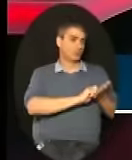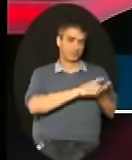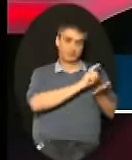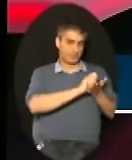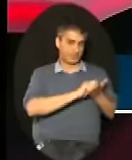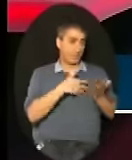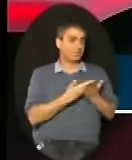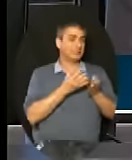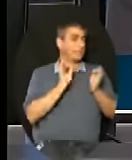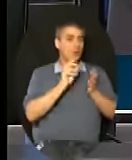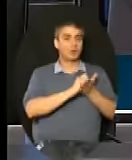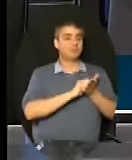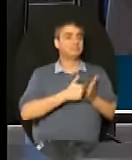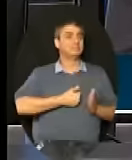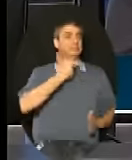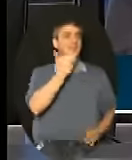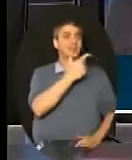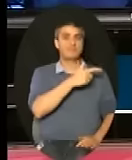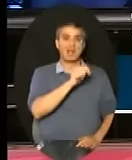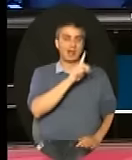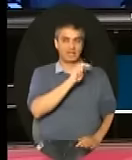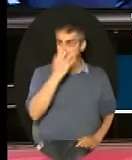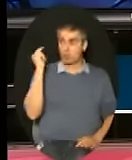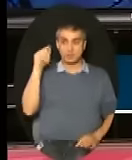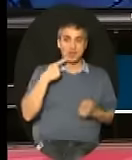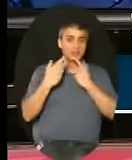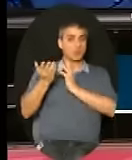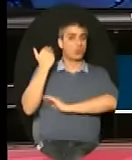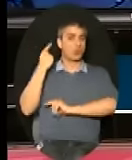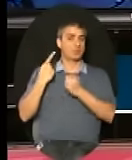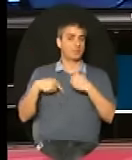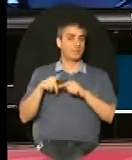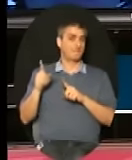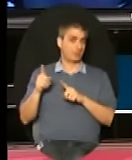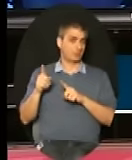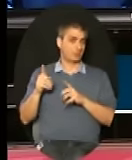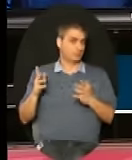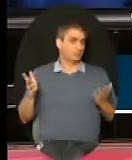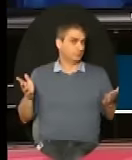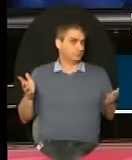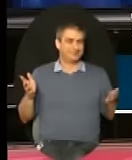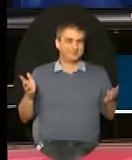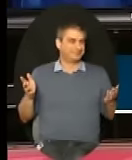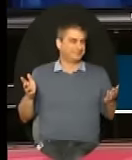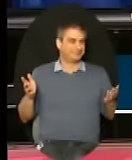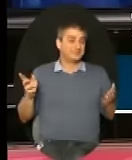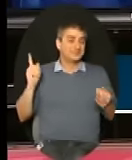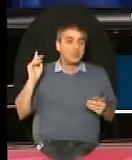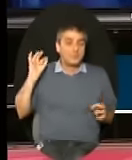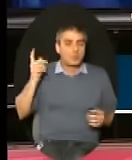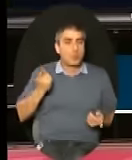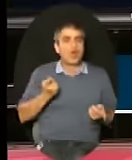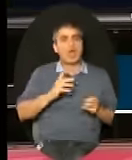לומר. ההצעה המקורית נוסחה על ידי השר אלקין. שאף היה בדיון הקודם בוועדה, זה פשוט ההפך